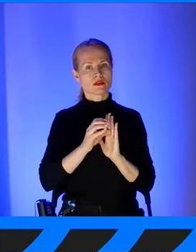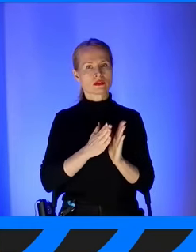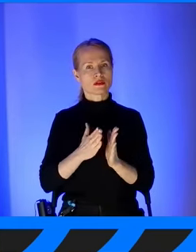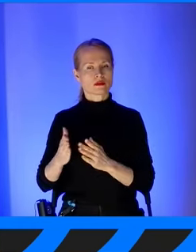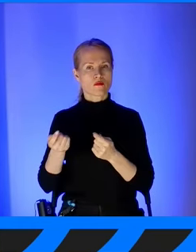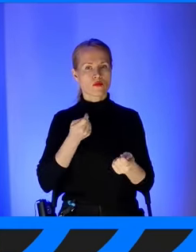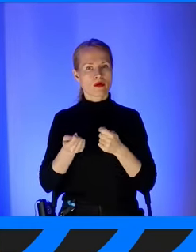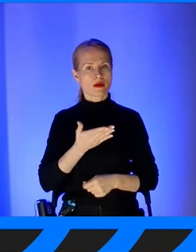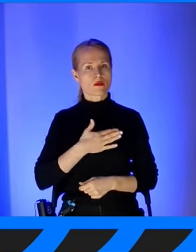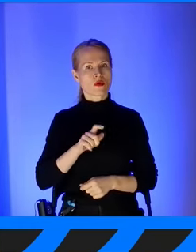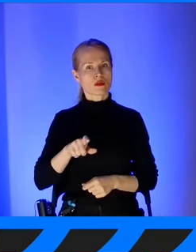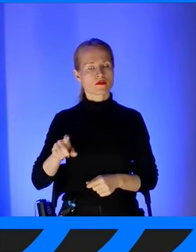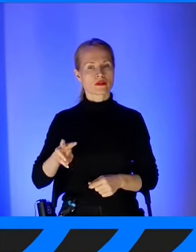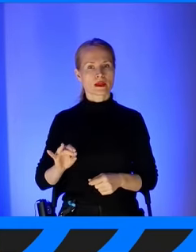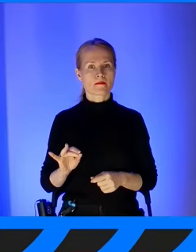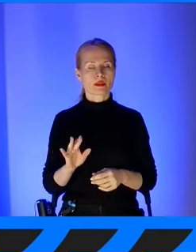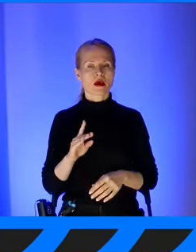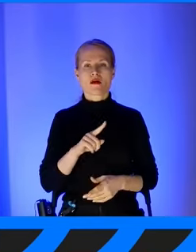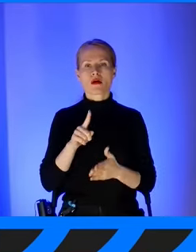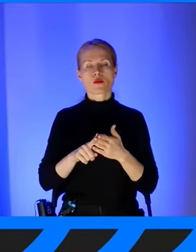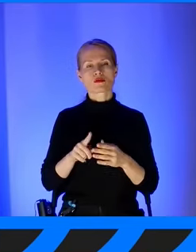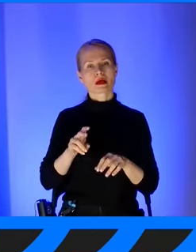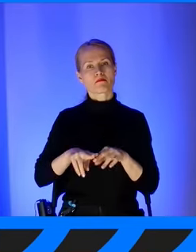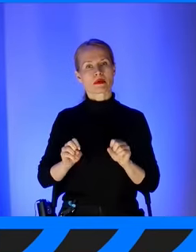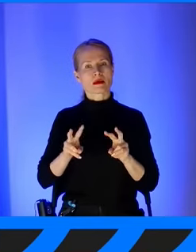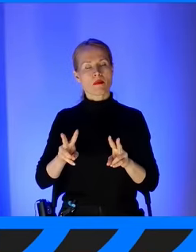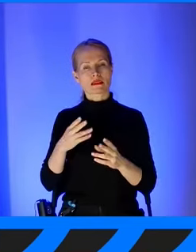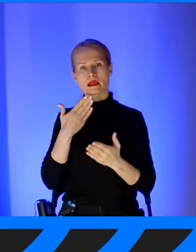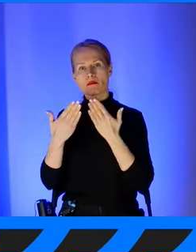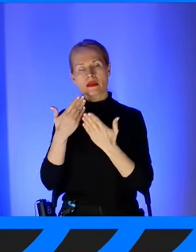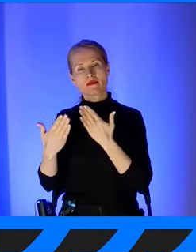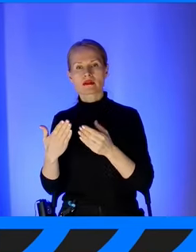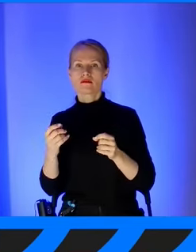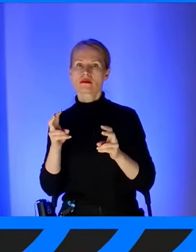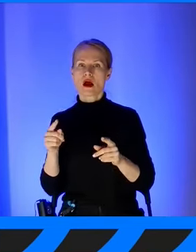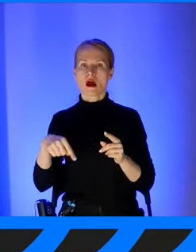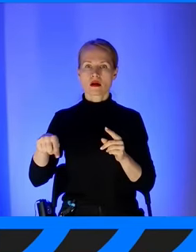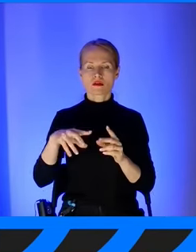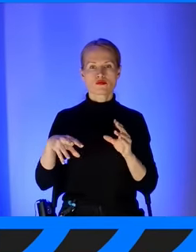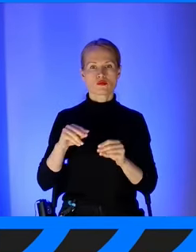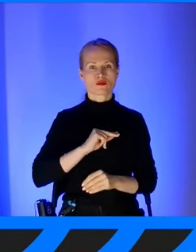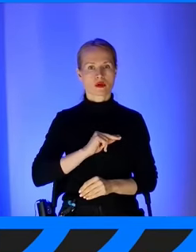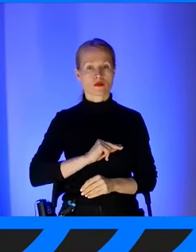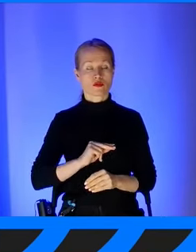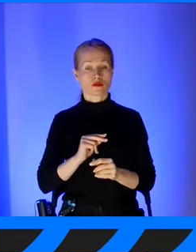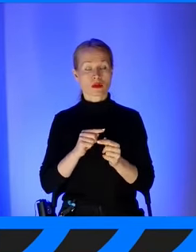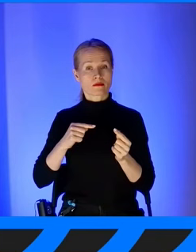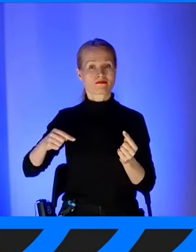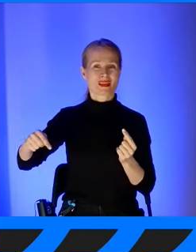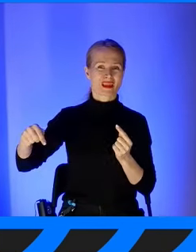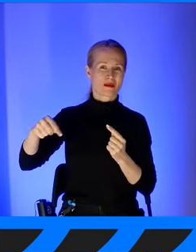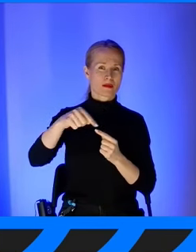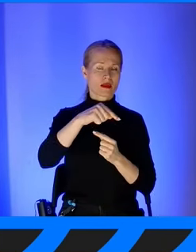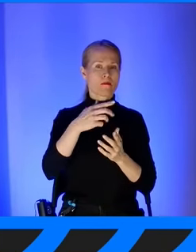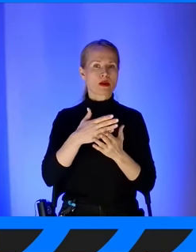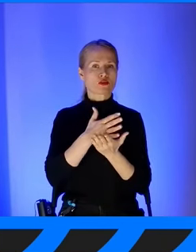управления пользователями сходить к безопасника большой-большой процесс который то есть окружает вот этот выбор решения он